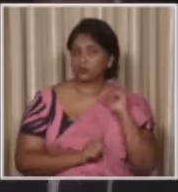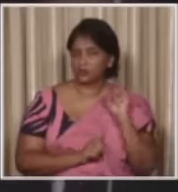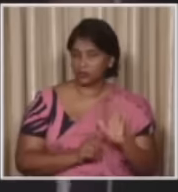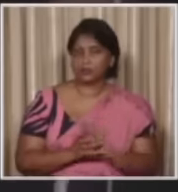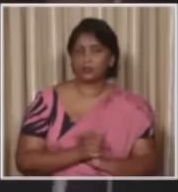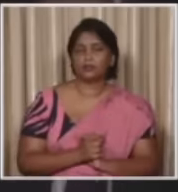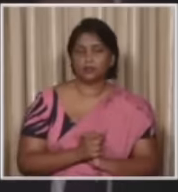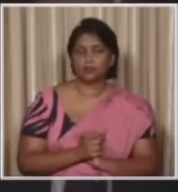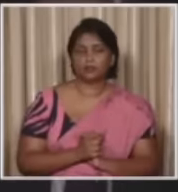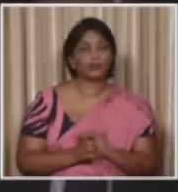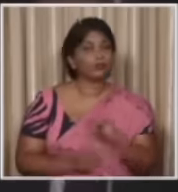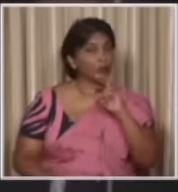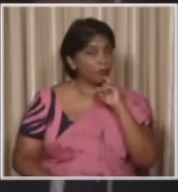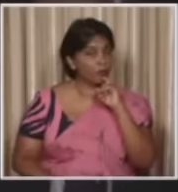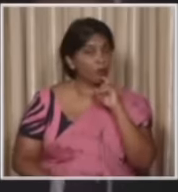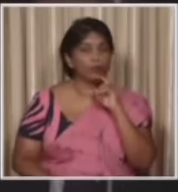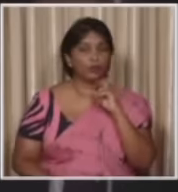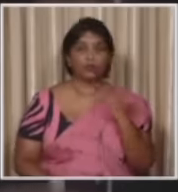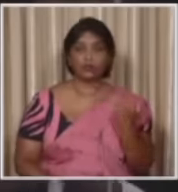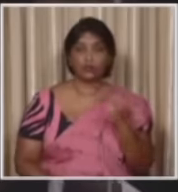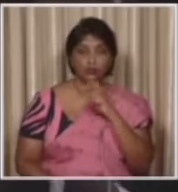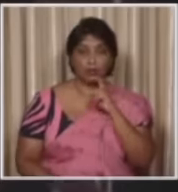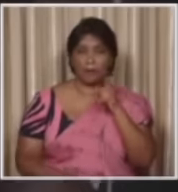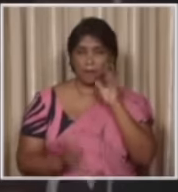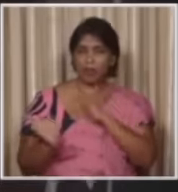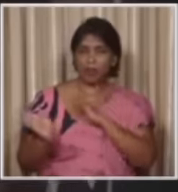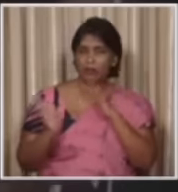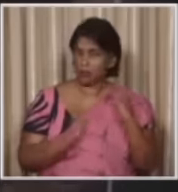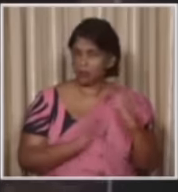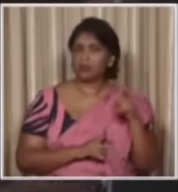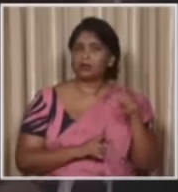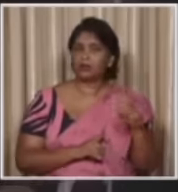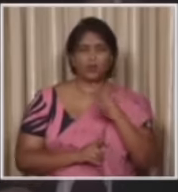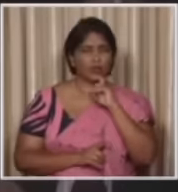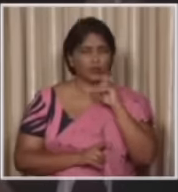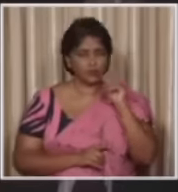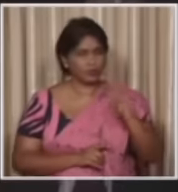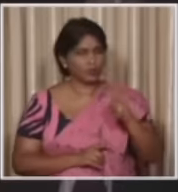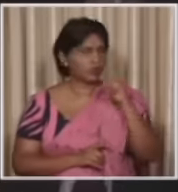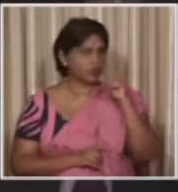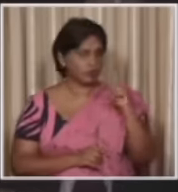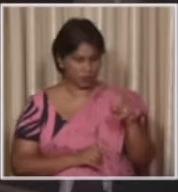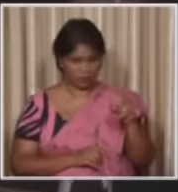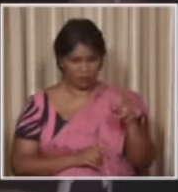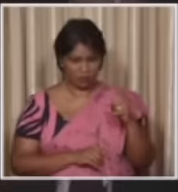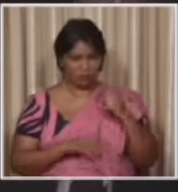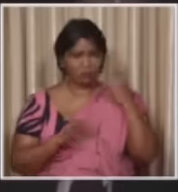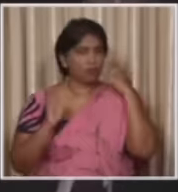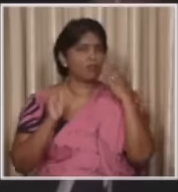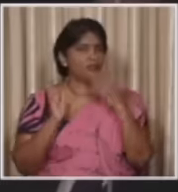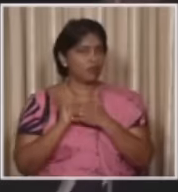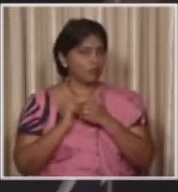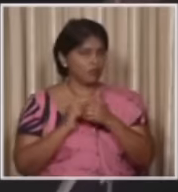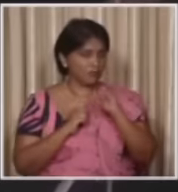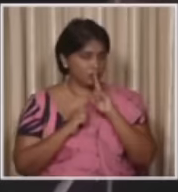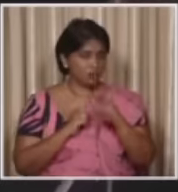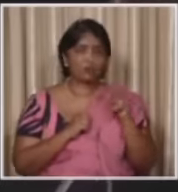අධිකරණයේ විනිශ්චයකරු පත්කිරීම ප්‍රමාද වෙනවනම් එක් විනිශ්චයකරවරෙක්ගේ කාරණයක් සම්බන්ධයෙන්